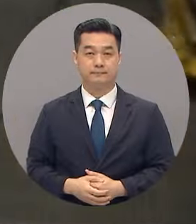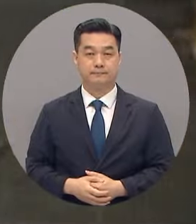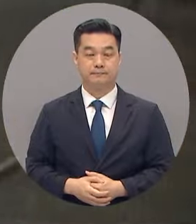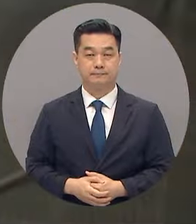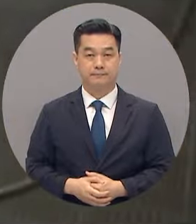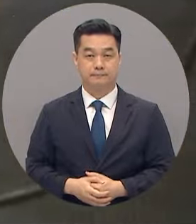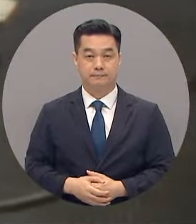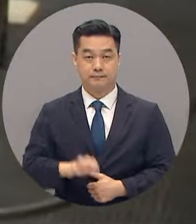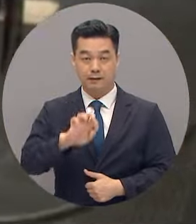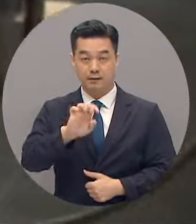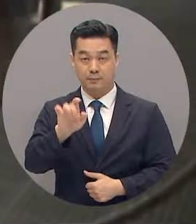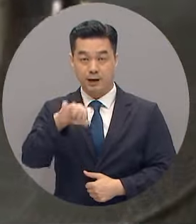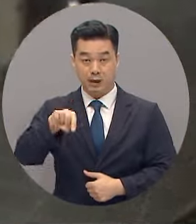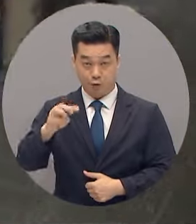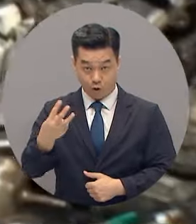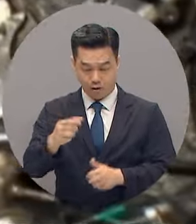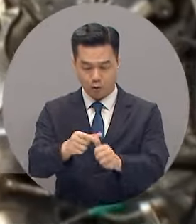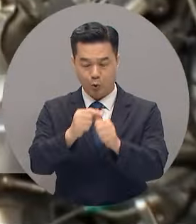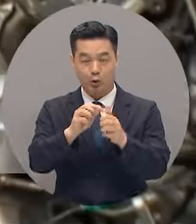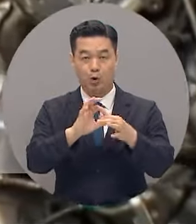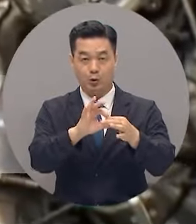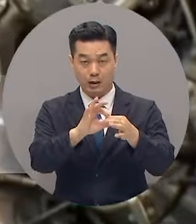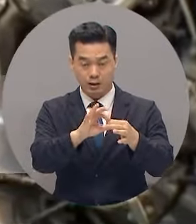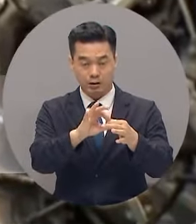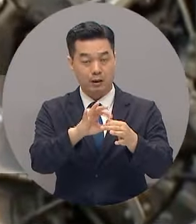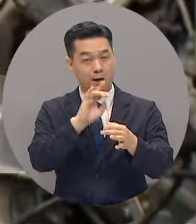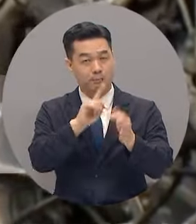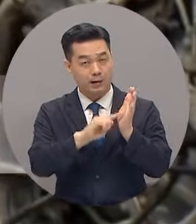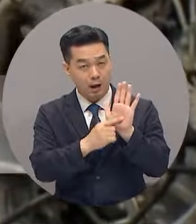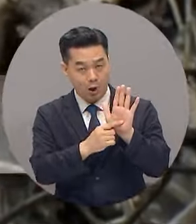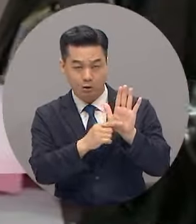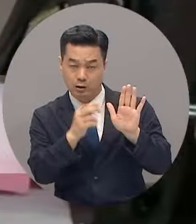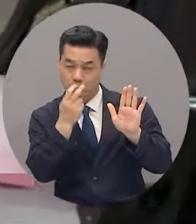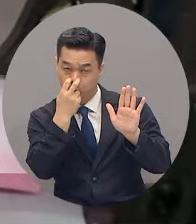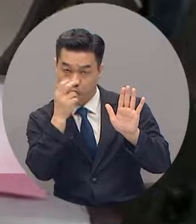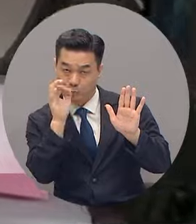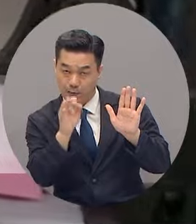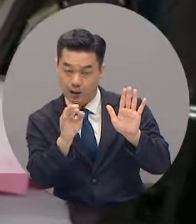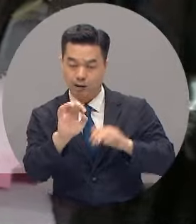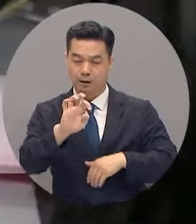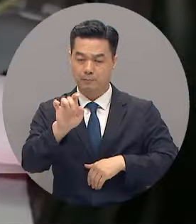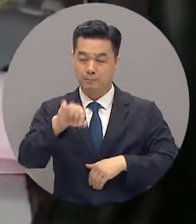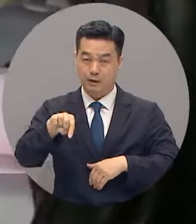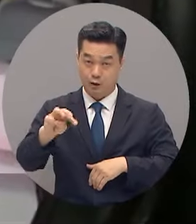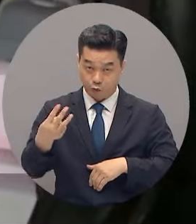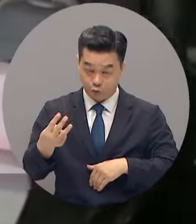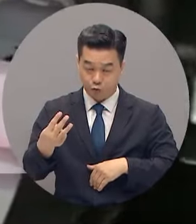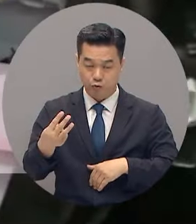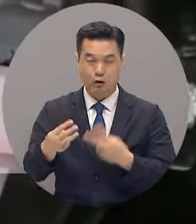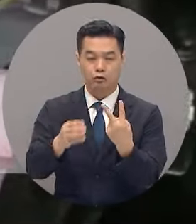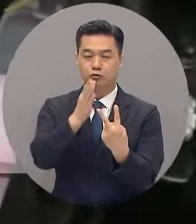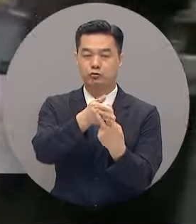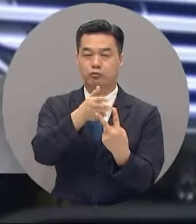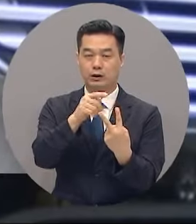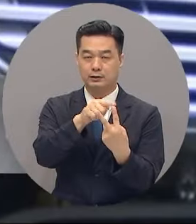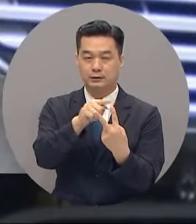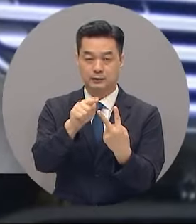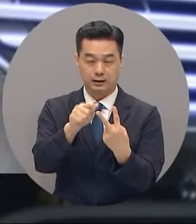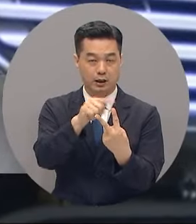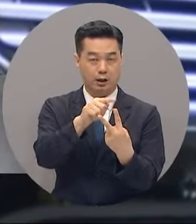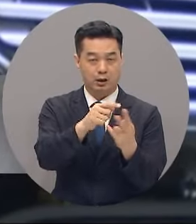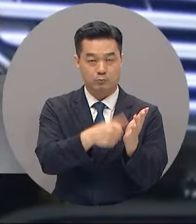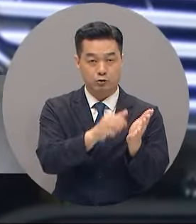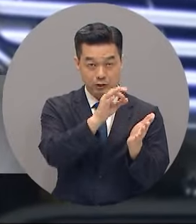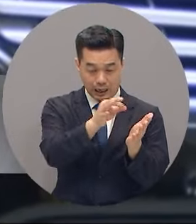시장은 파월의 이같은 고용관련 발언에 집중했습니다 파월 의장이 연준 양대 책무인 물가와 고용 사이